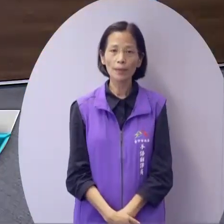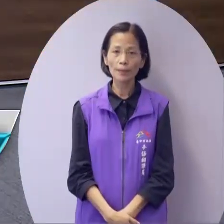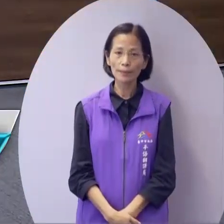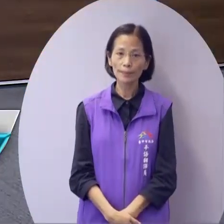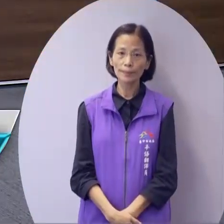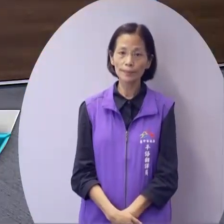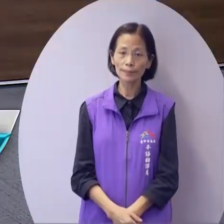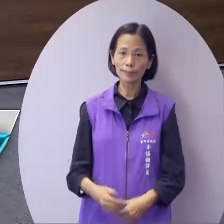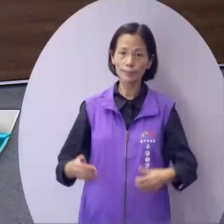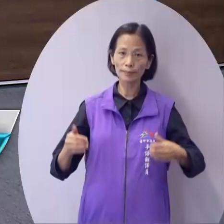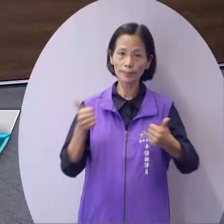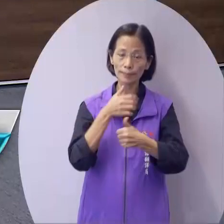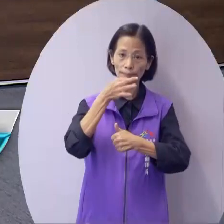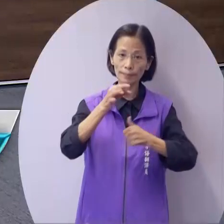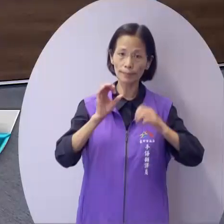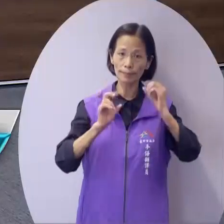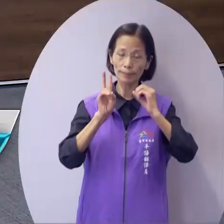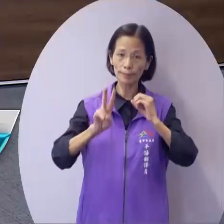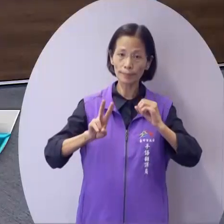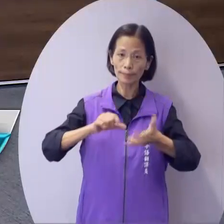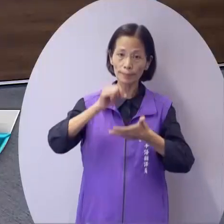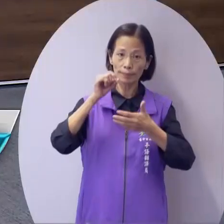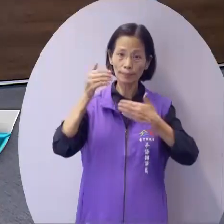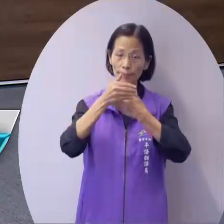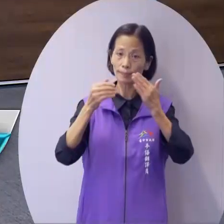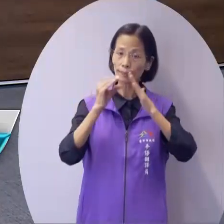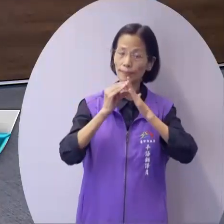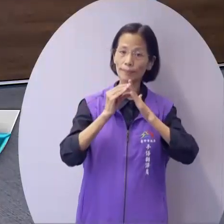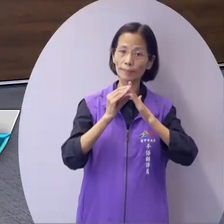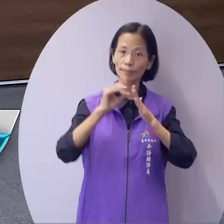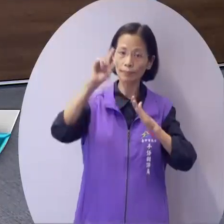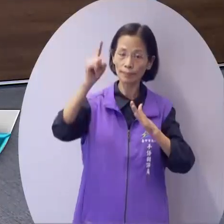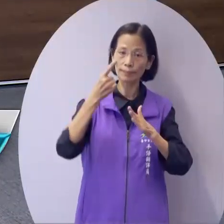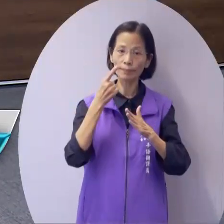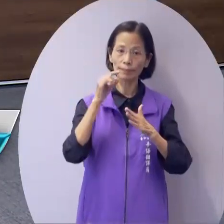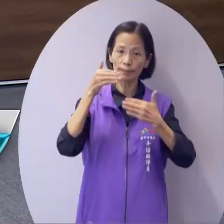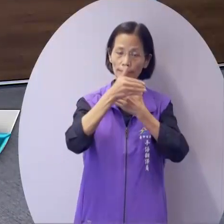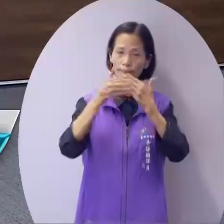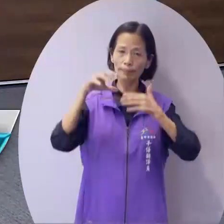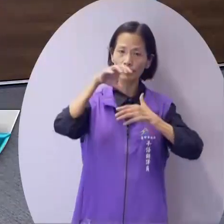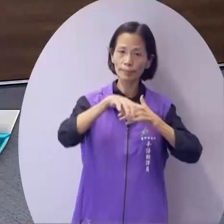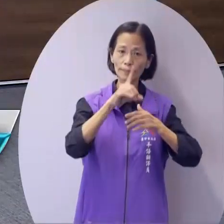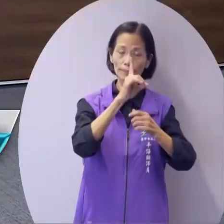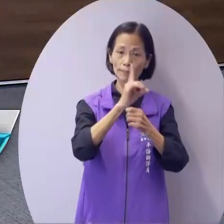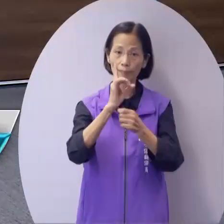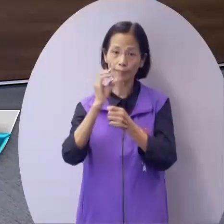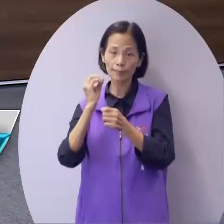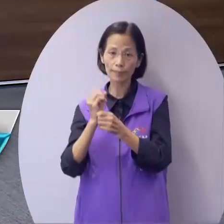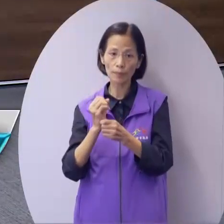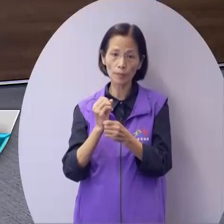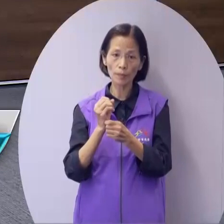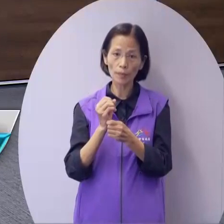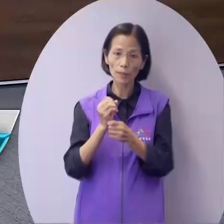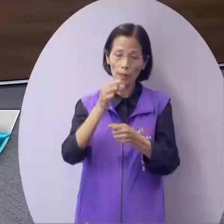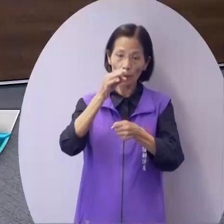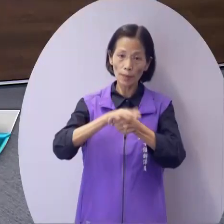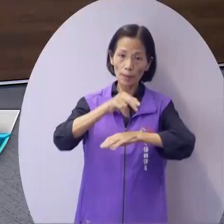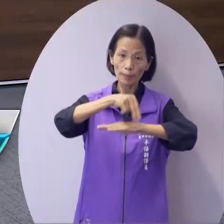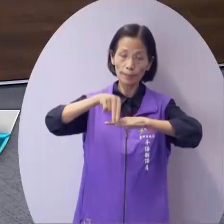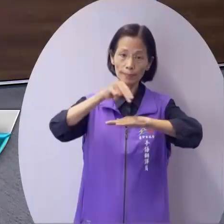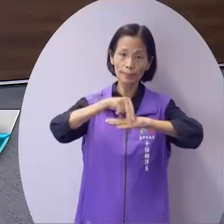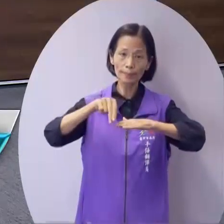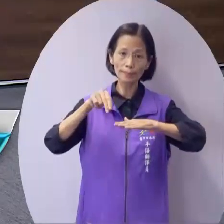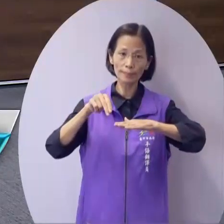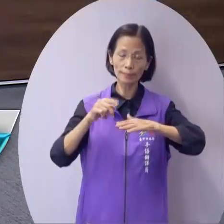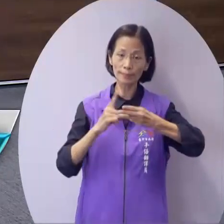案号电交02，提案机关交通局，案由交通部110年核定补助本局办